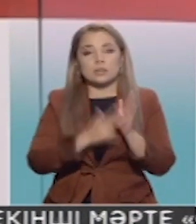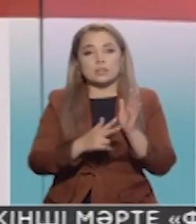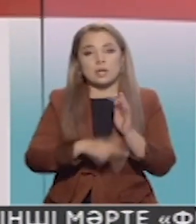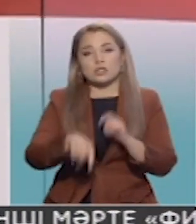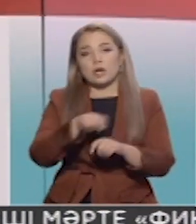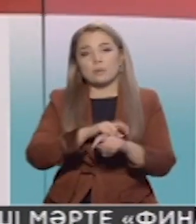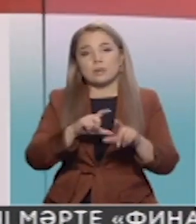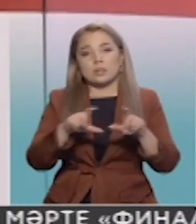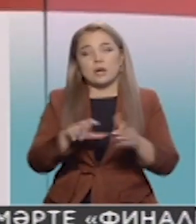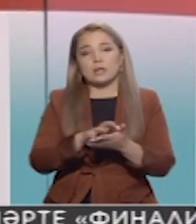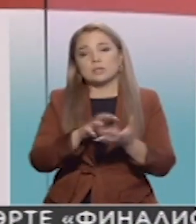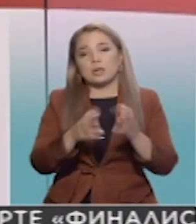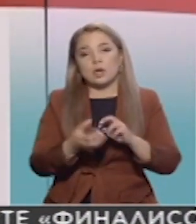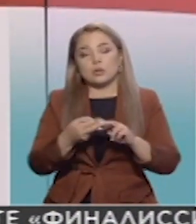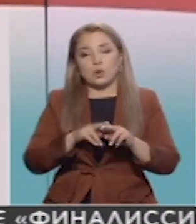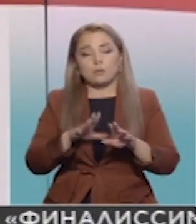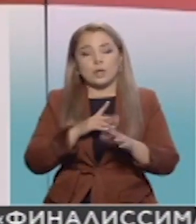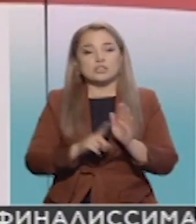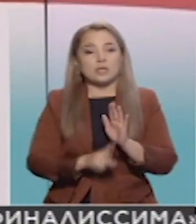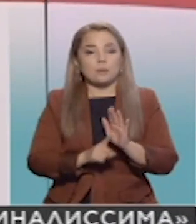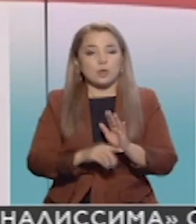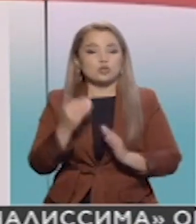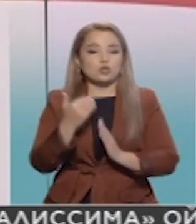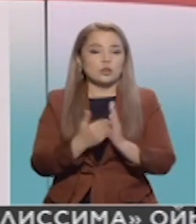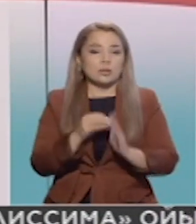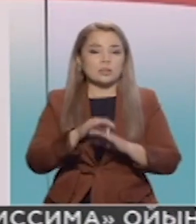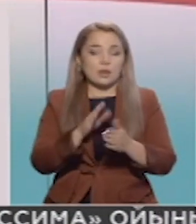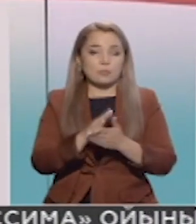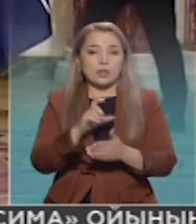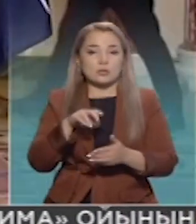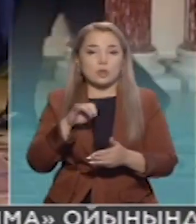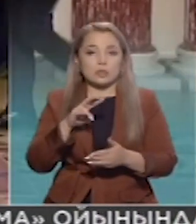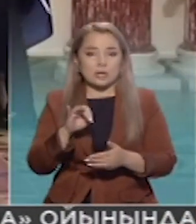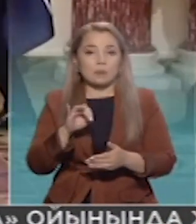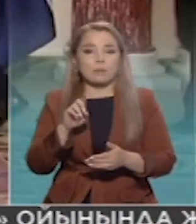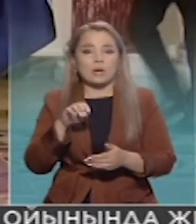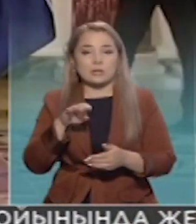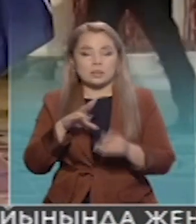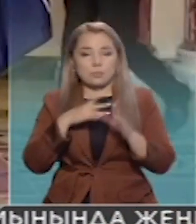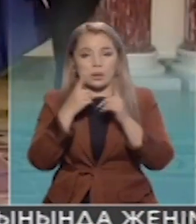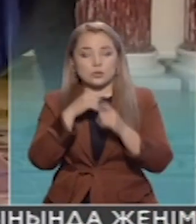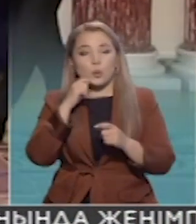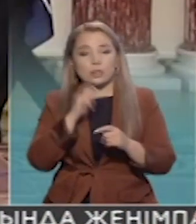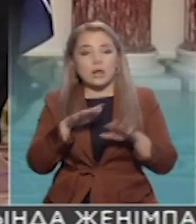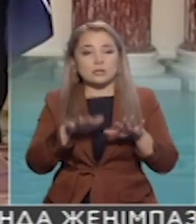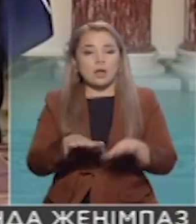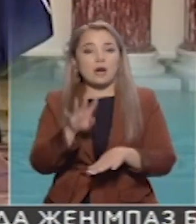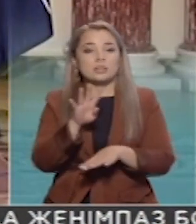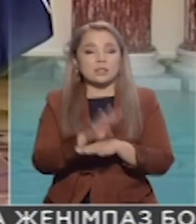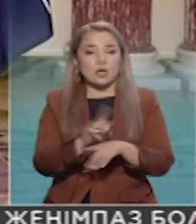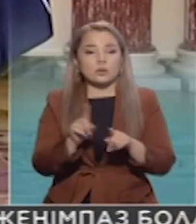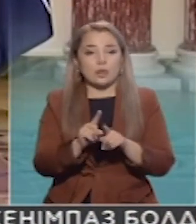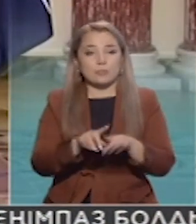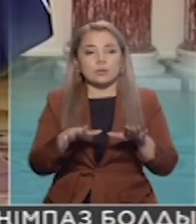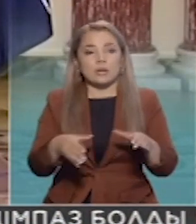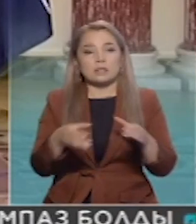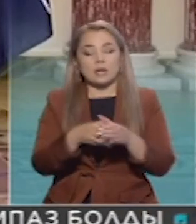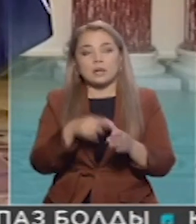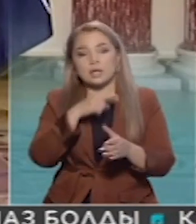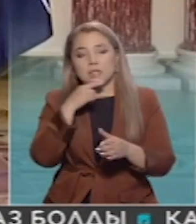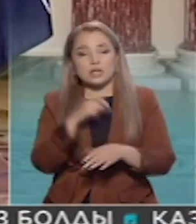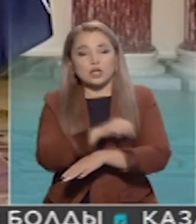жердегі нысанды қирататын зымыран жүйесі кіреді. Мемлекеттік хатшы Энтони Блинкеннің мәлімдеуінше, Украина бұл артиллериялық арсеналмен